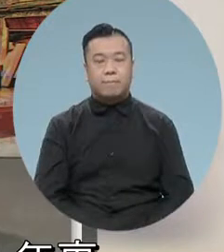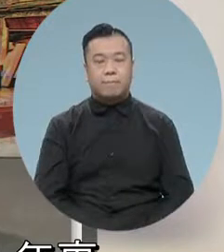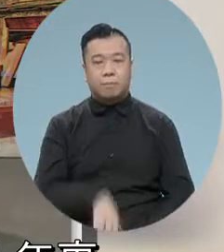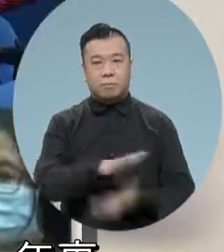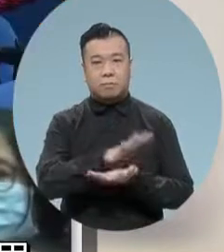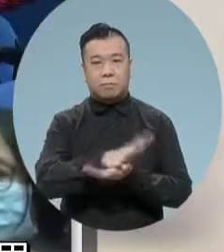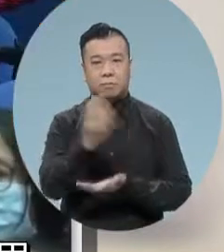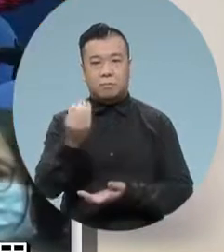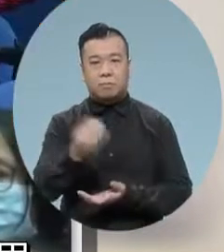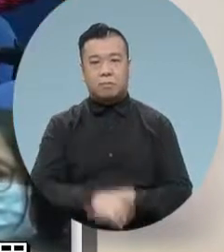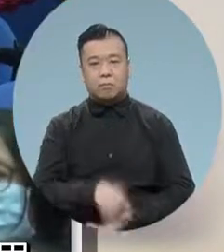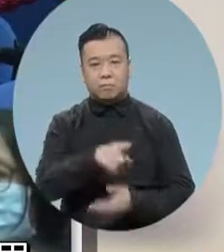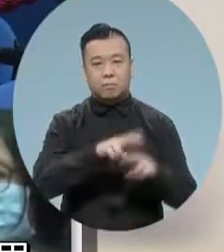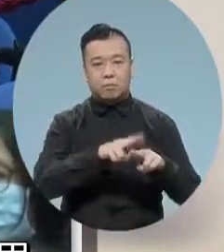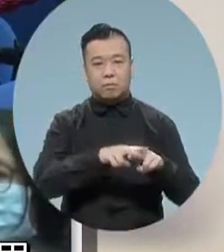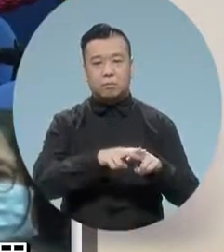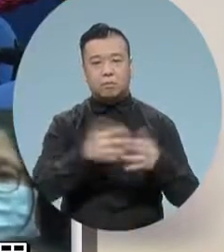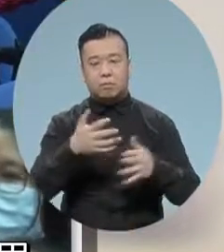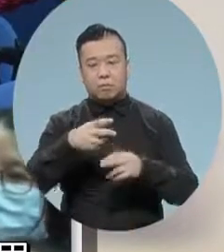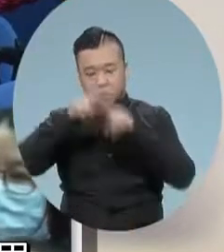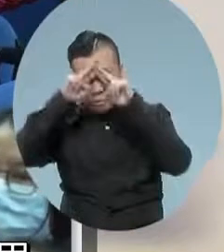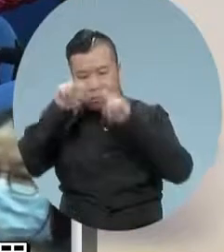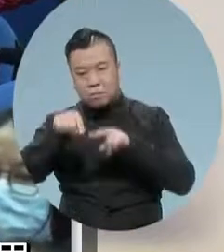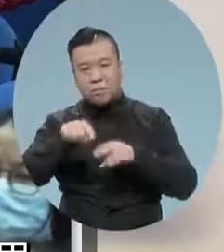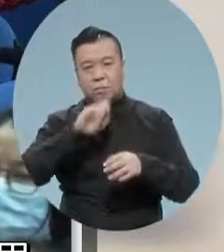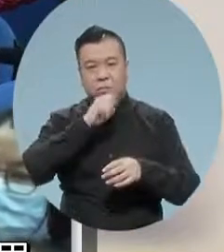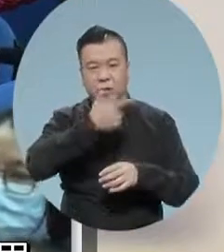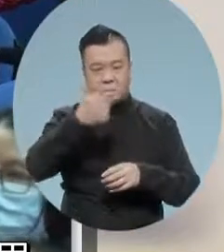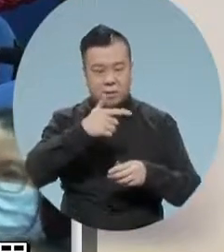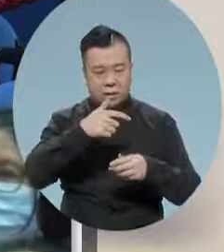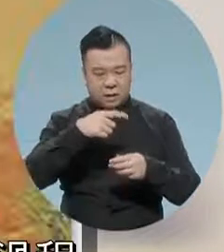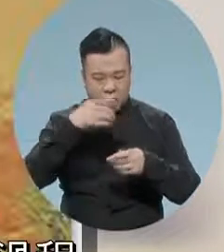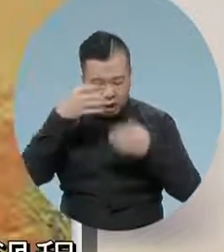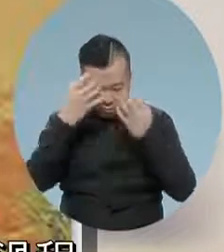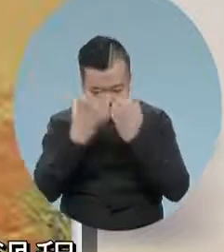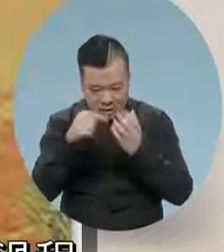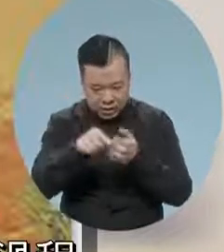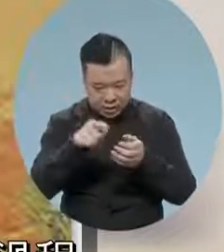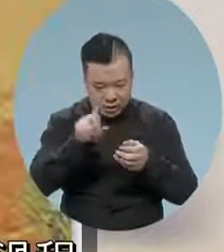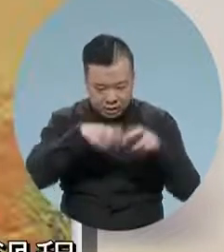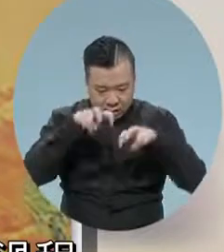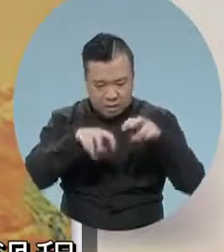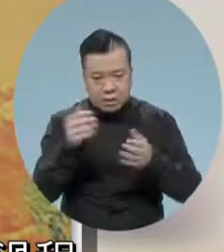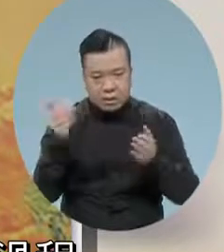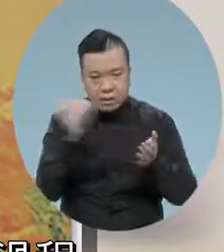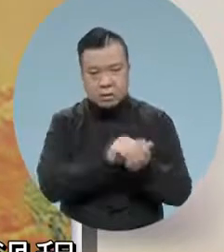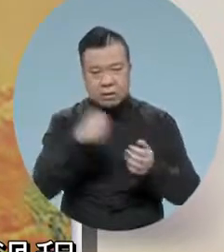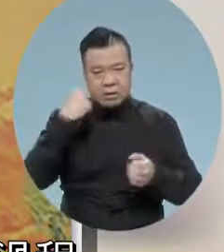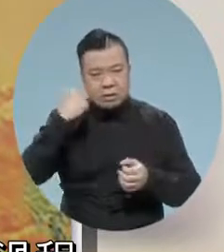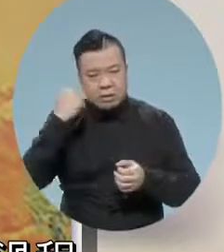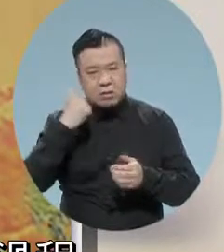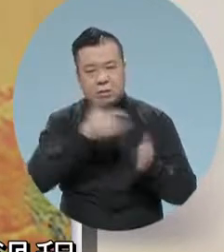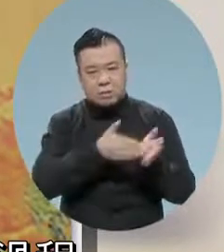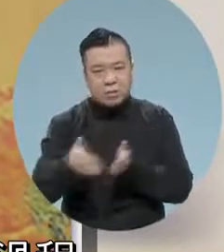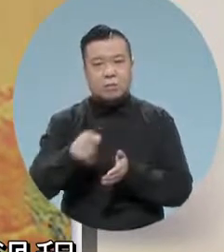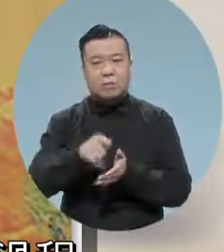這40年裏面，其實中國和中國共產黨呢是放了很多心思下去，由開始到現在都是一路努力的一個步